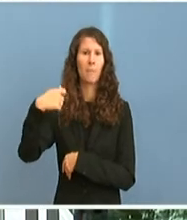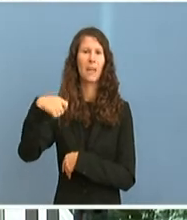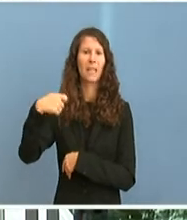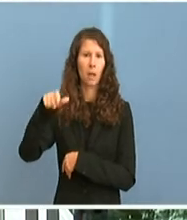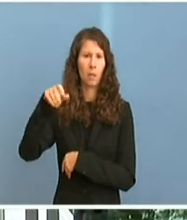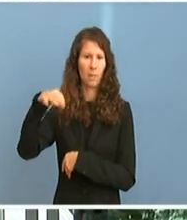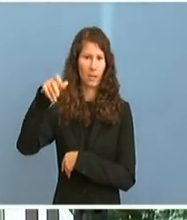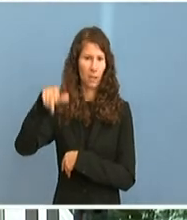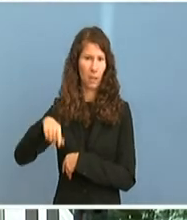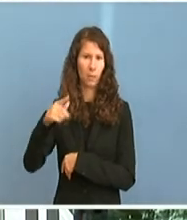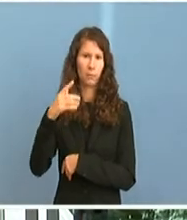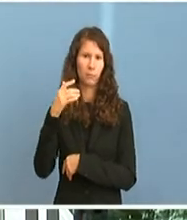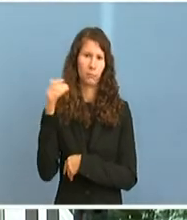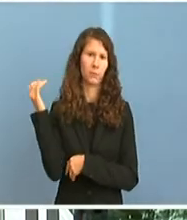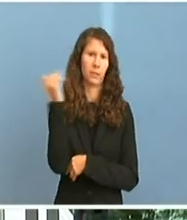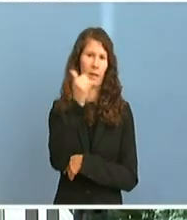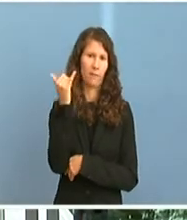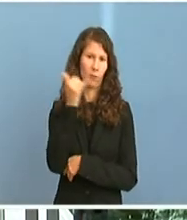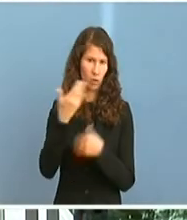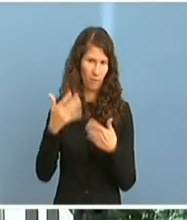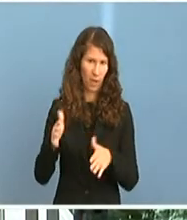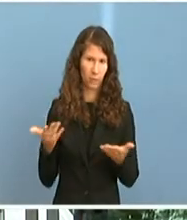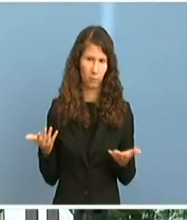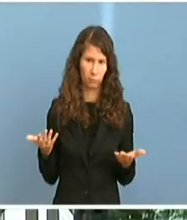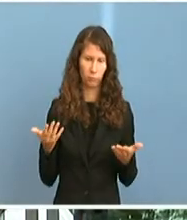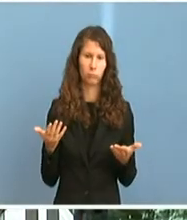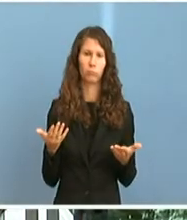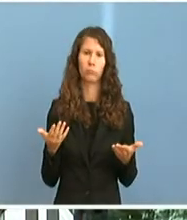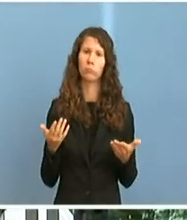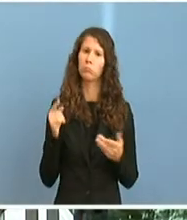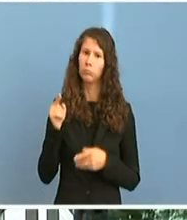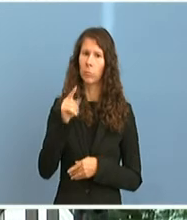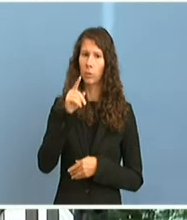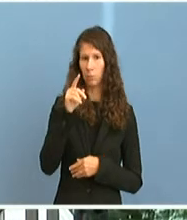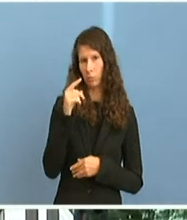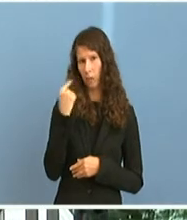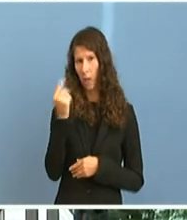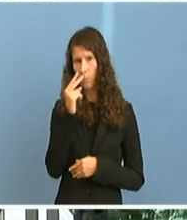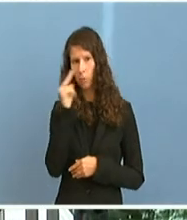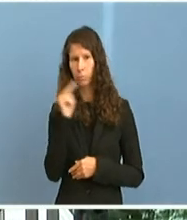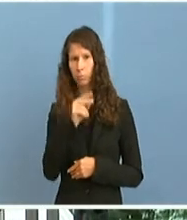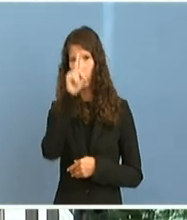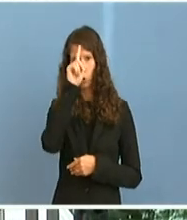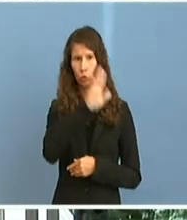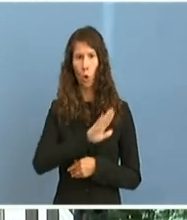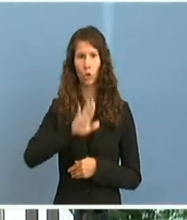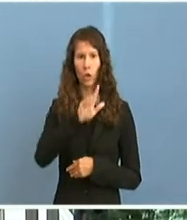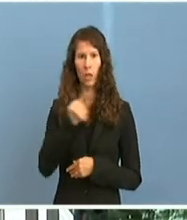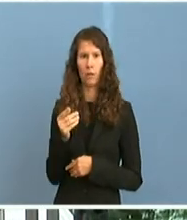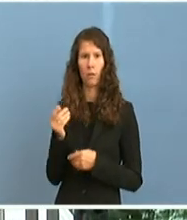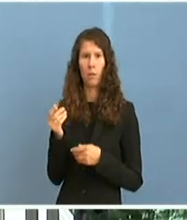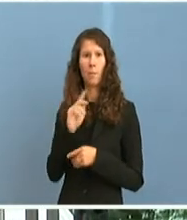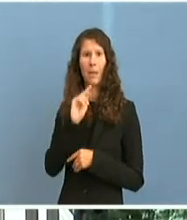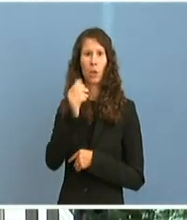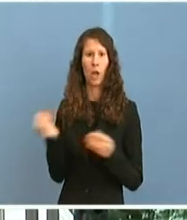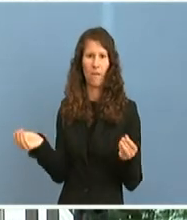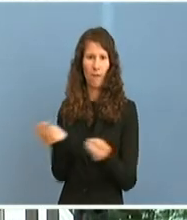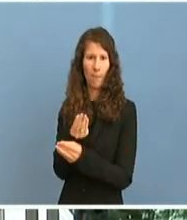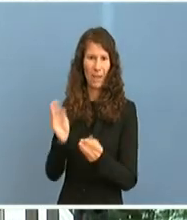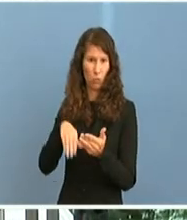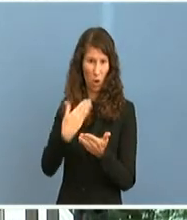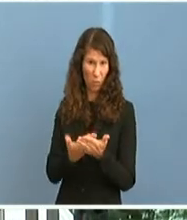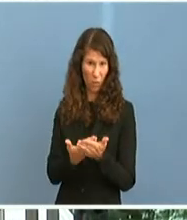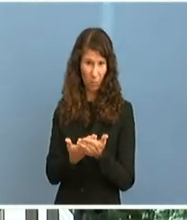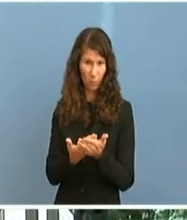Ministerpräsidenten telefoniert. Sehen Sie eine besondere Rolle Deutschlands in diesem, Vermittlungsrolle Deutschlands in diesem Konflikt? Das gilt auch